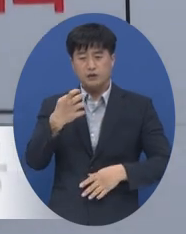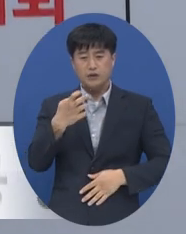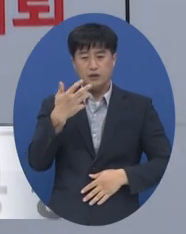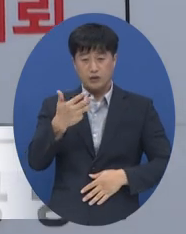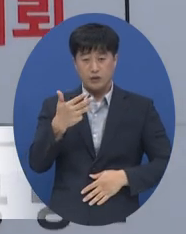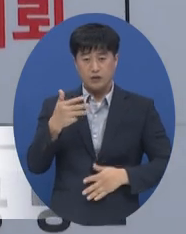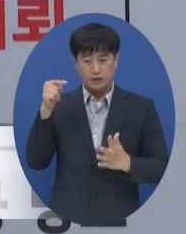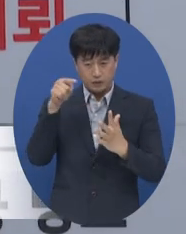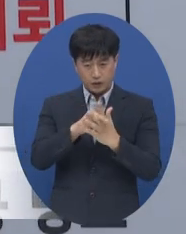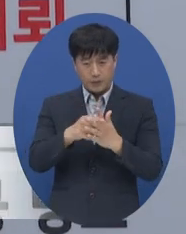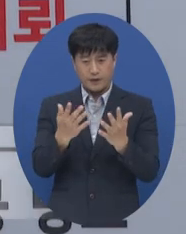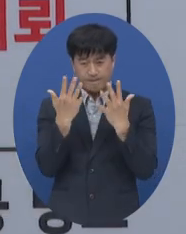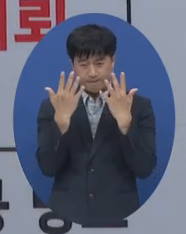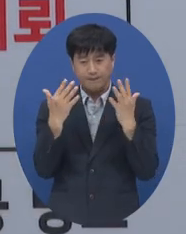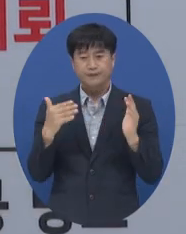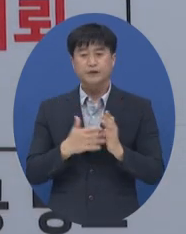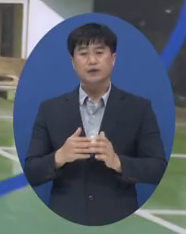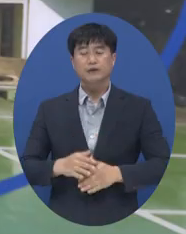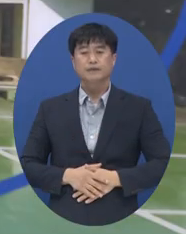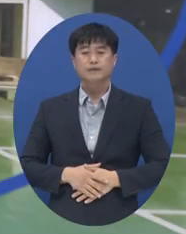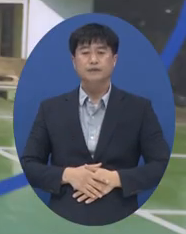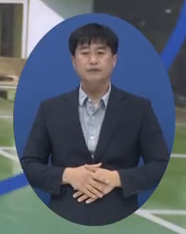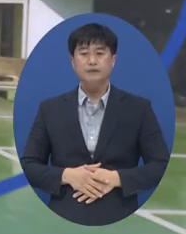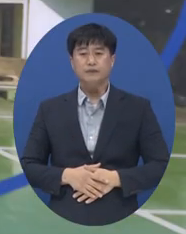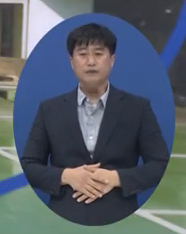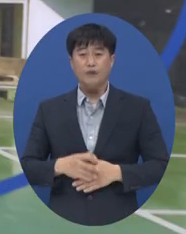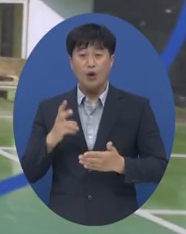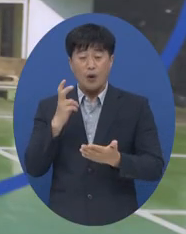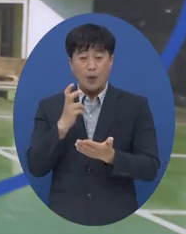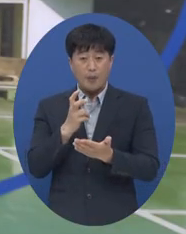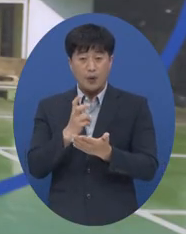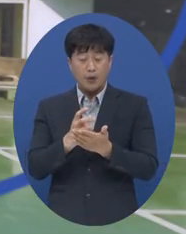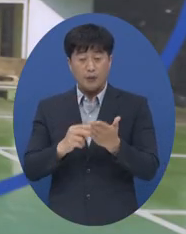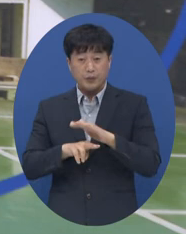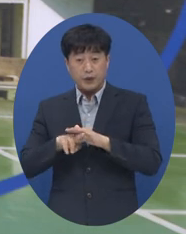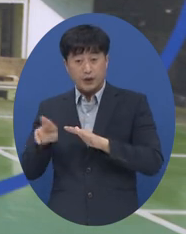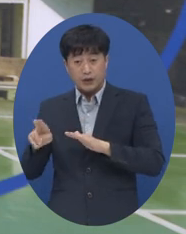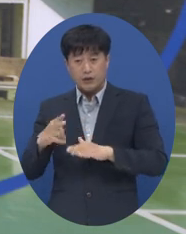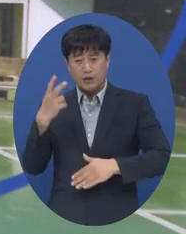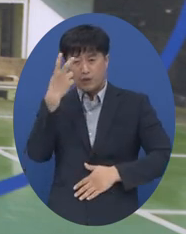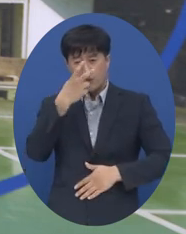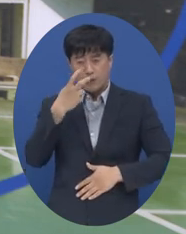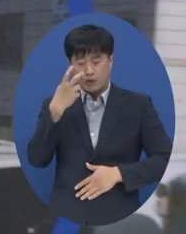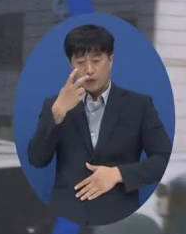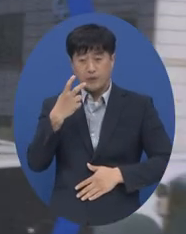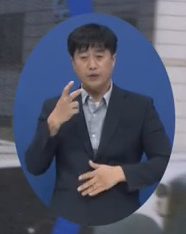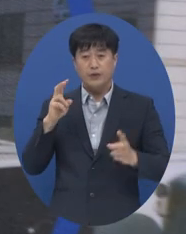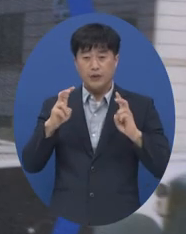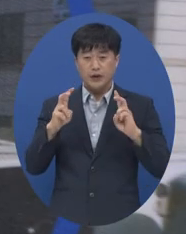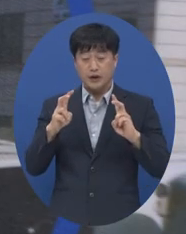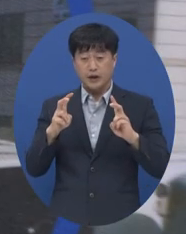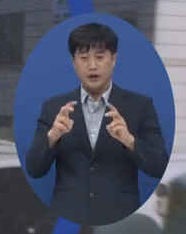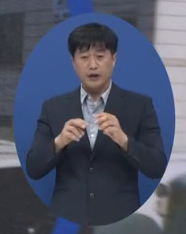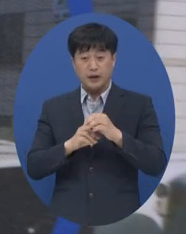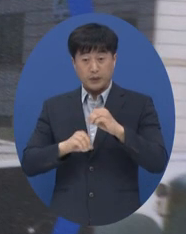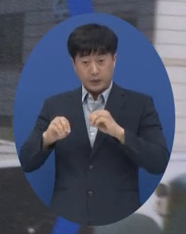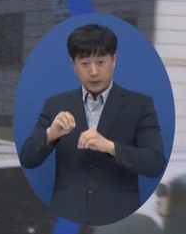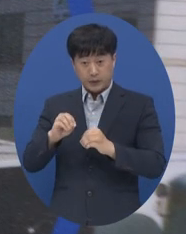38건을 적발해 형사 입건했습니다. 법망을 피해 환경 전문 검사업체가 등록 신고를